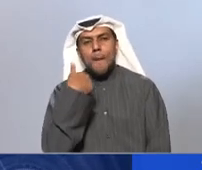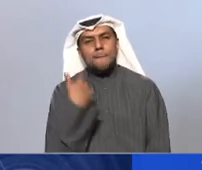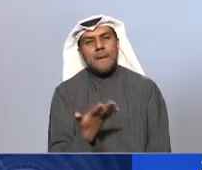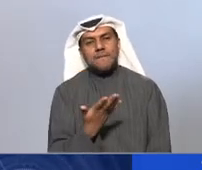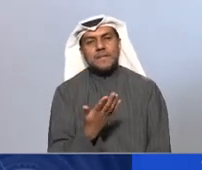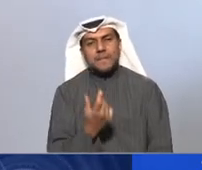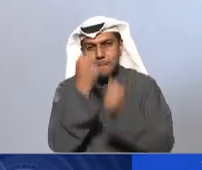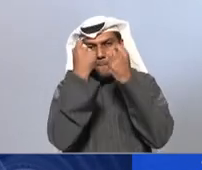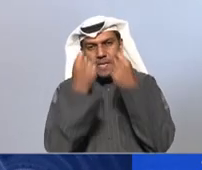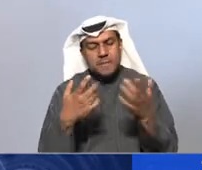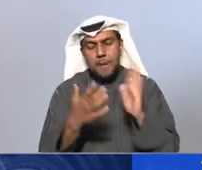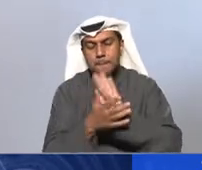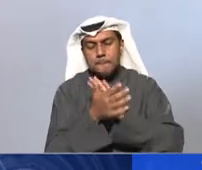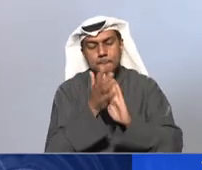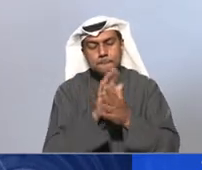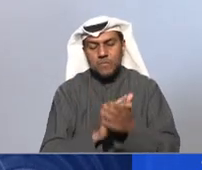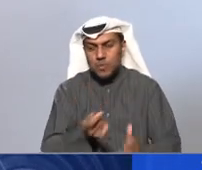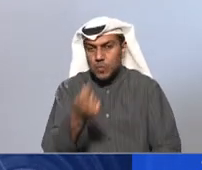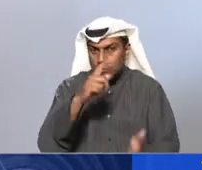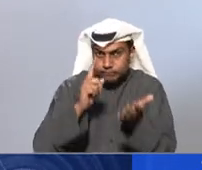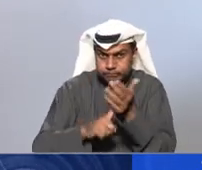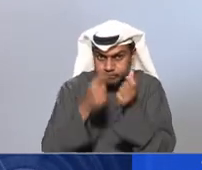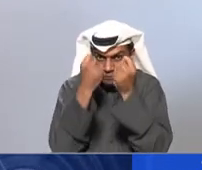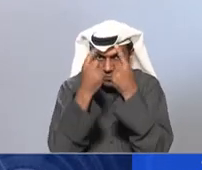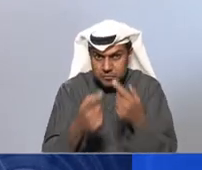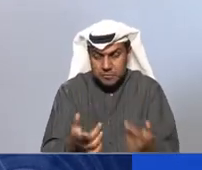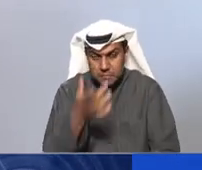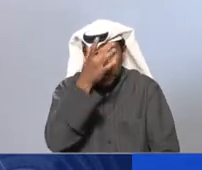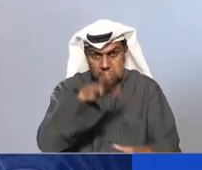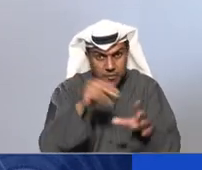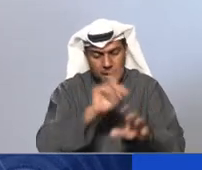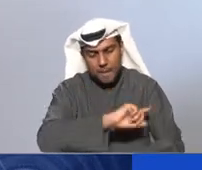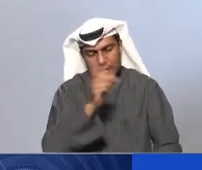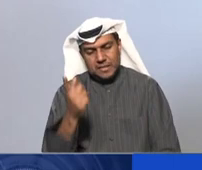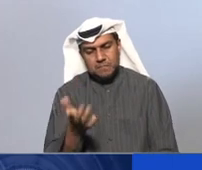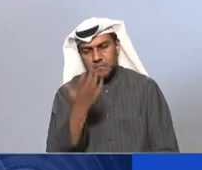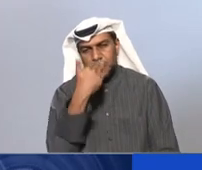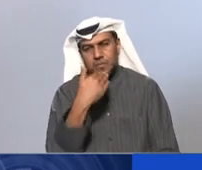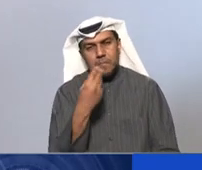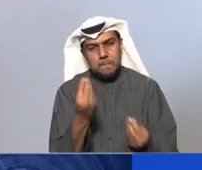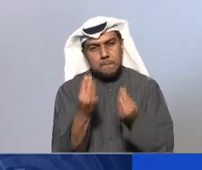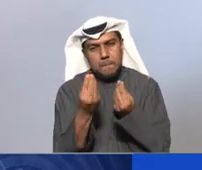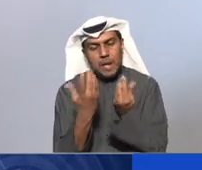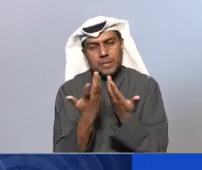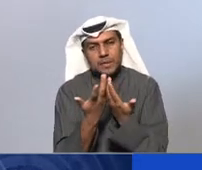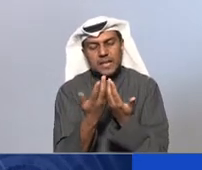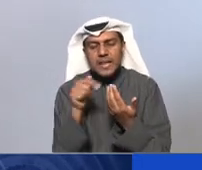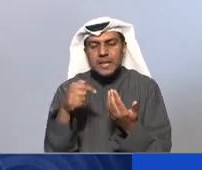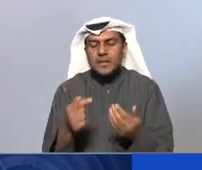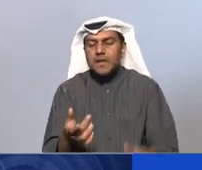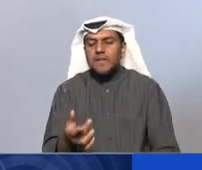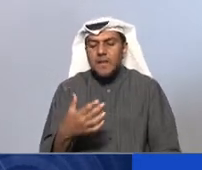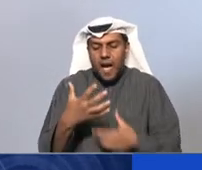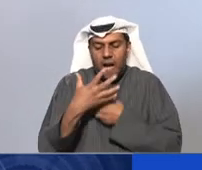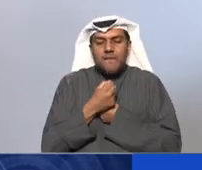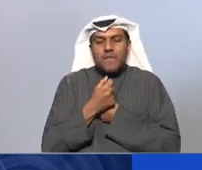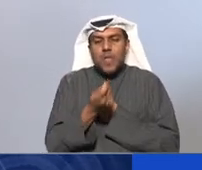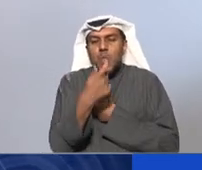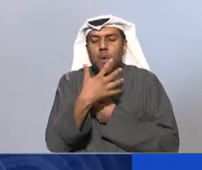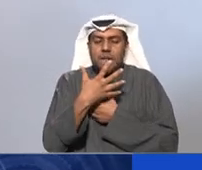المرض حتى هذه اللحظة ومعتمد، ولكن هناك يتم العلاج التحفظي لهذه